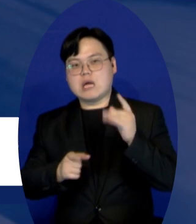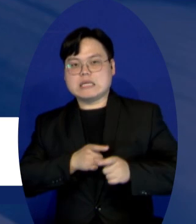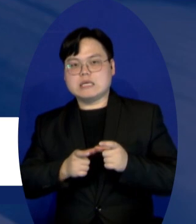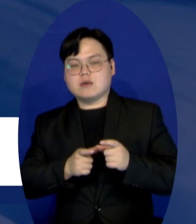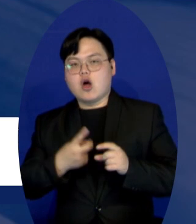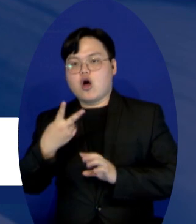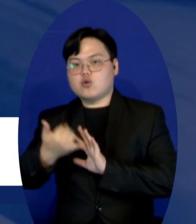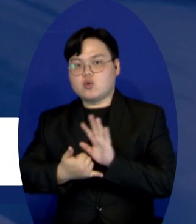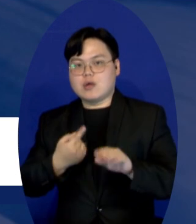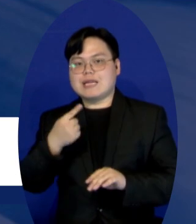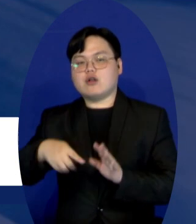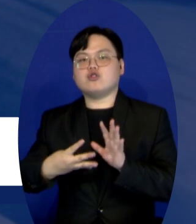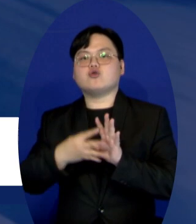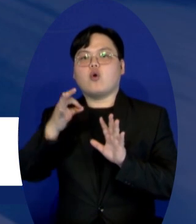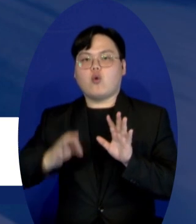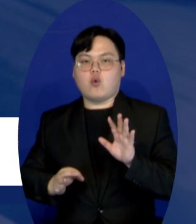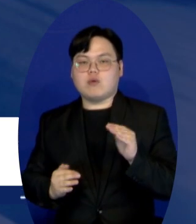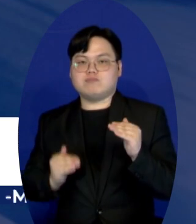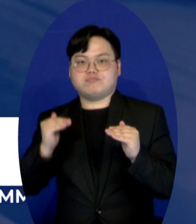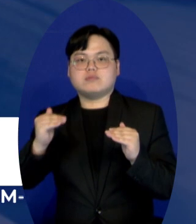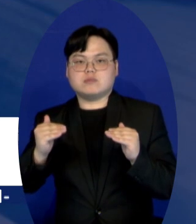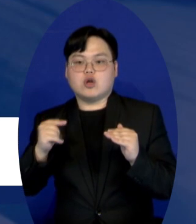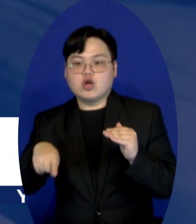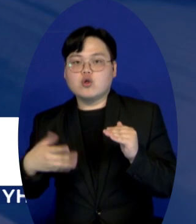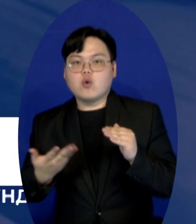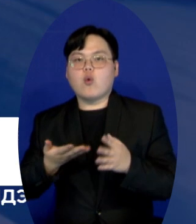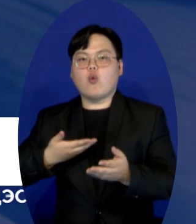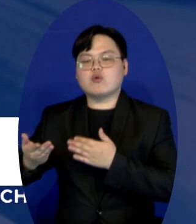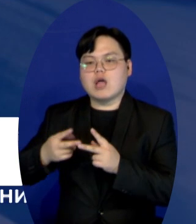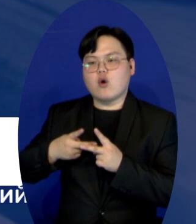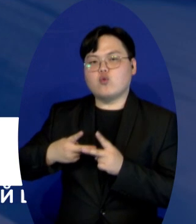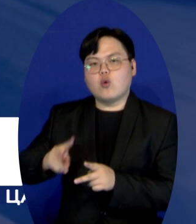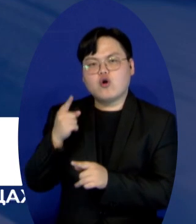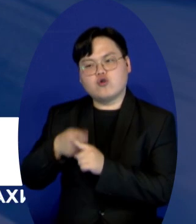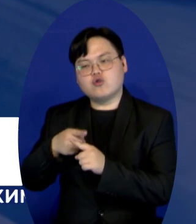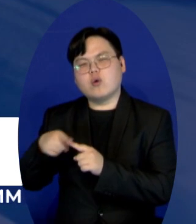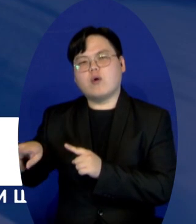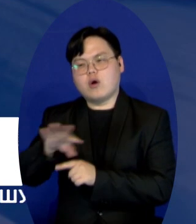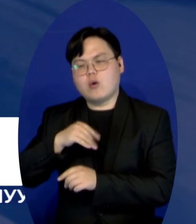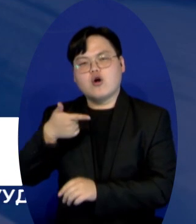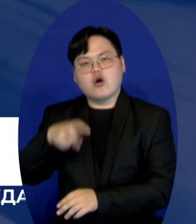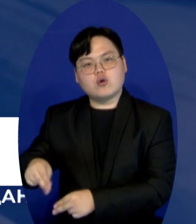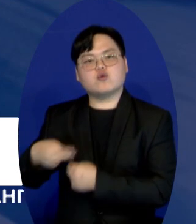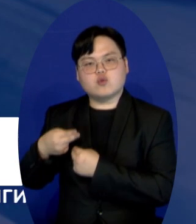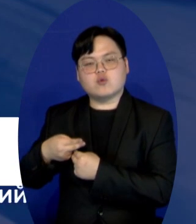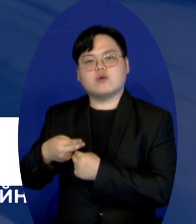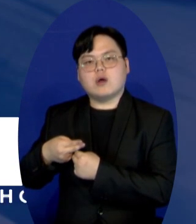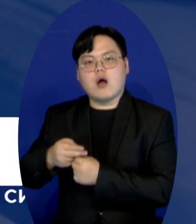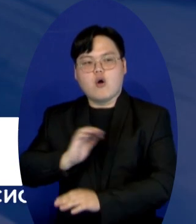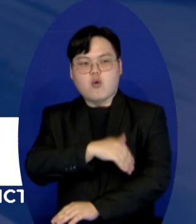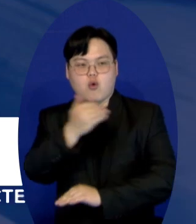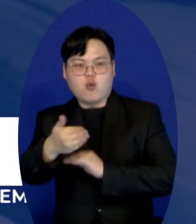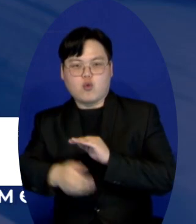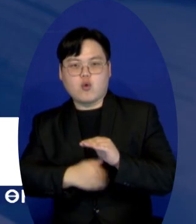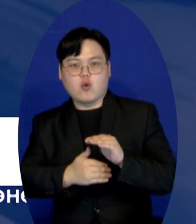улиралд 1.9% өсчээ. Энэ өсөлтөд худалдаа үйлчилгээ, хөдөө аж ахуйн салбарын өсөлт голлон нөлөөлсөн бол эсвэргээрээ уулуурхаан